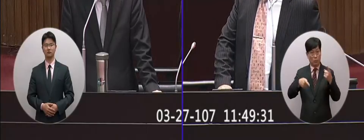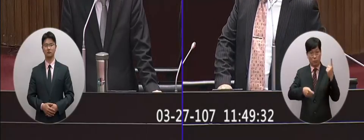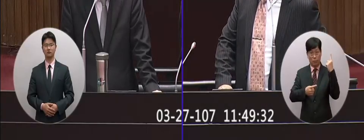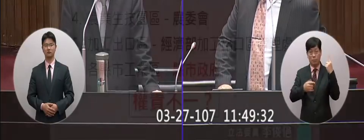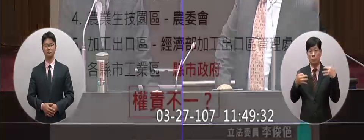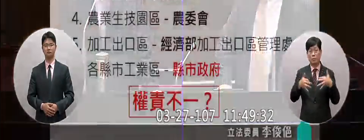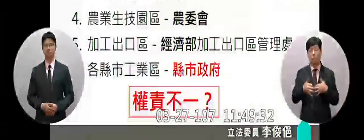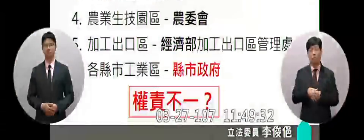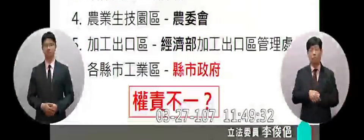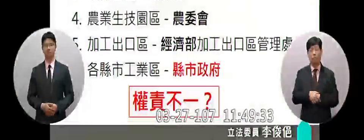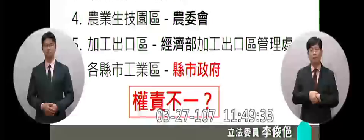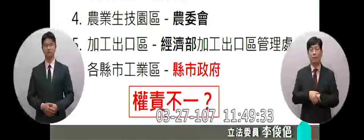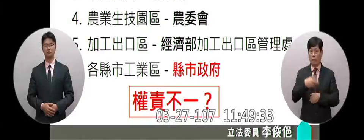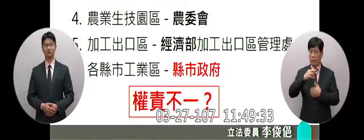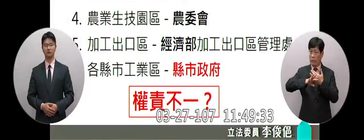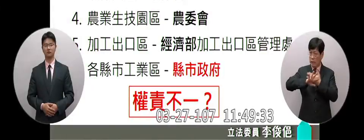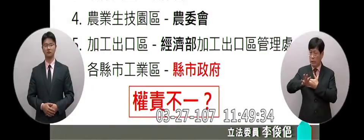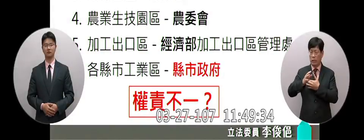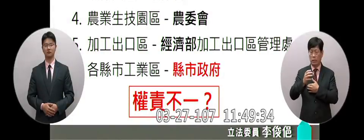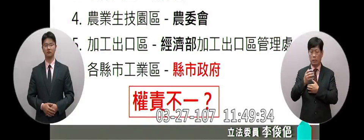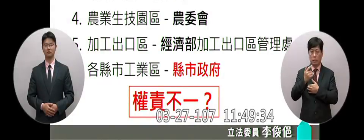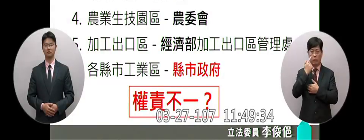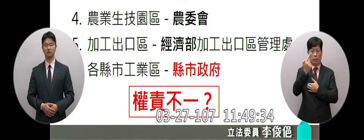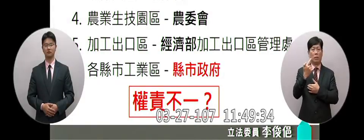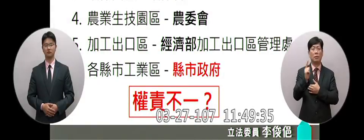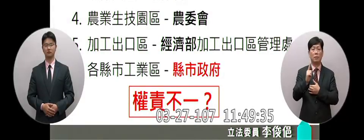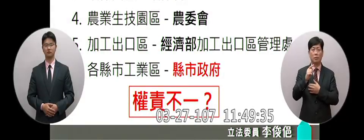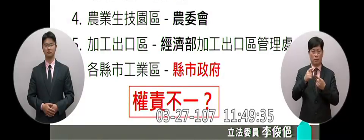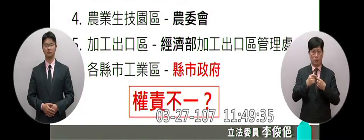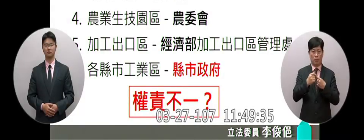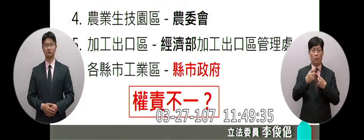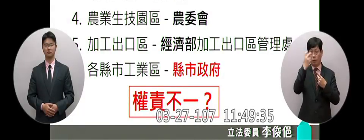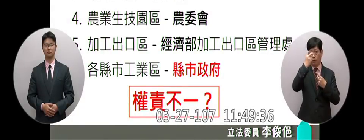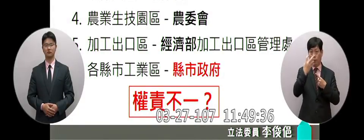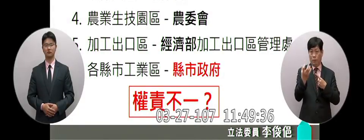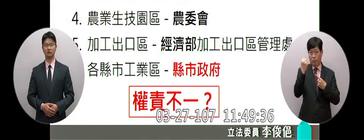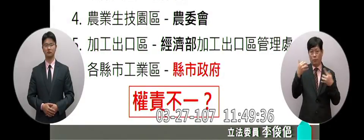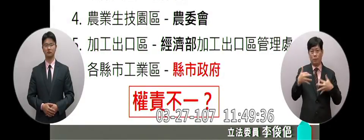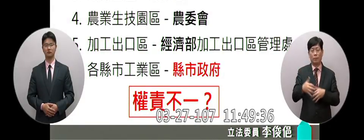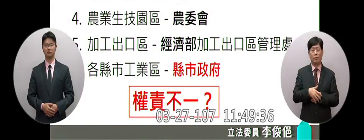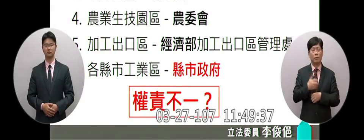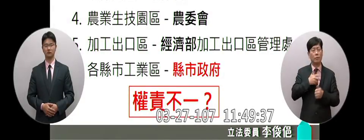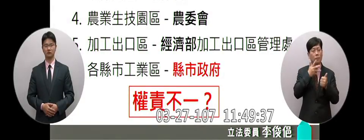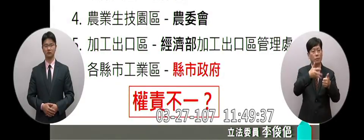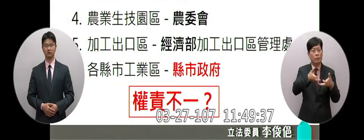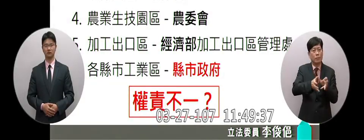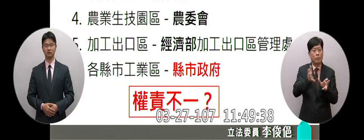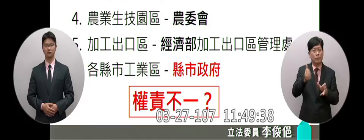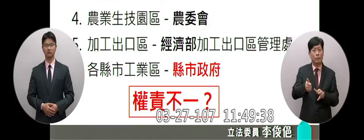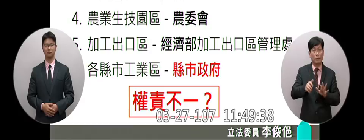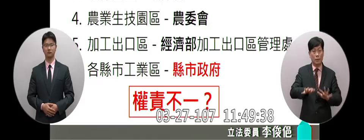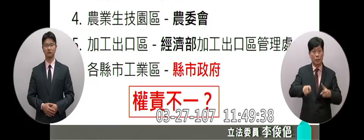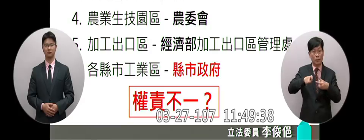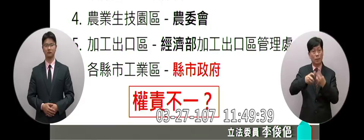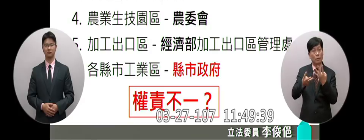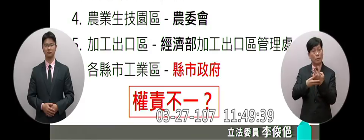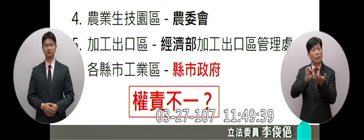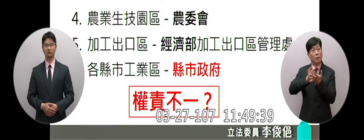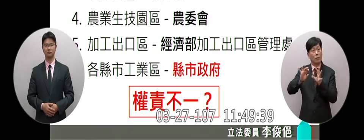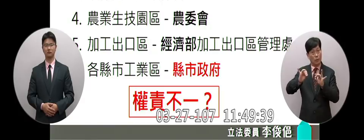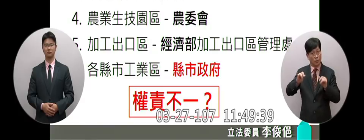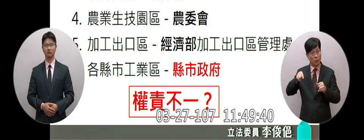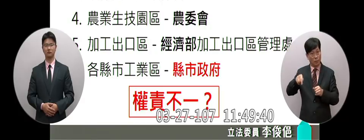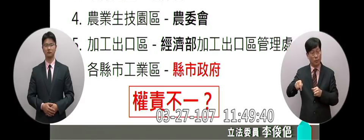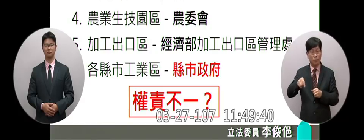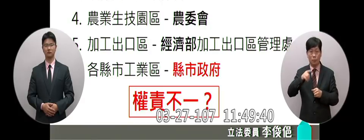问题，土地政策还有更大的问题。第一个是管辖权的问题。我请教部长哈，我们现在工业用区